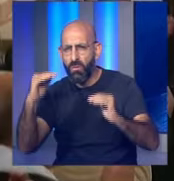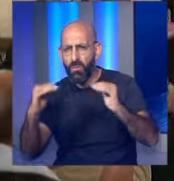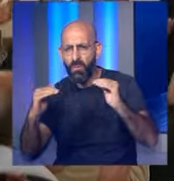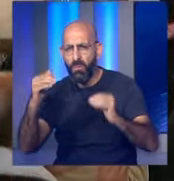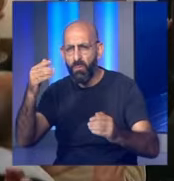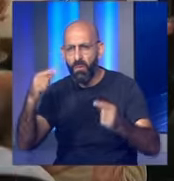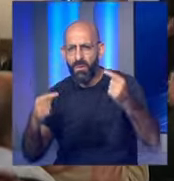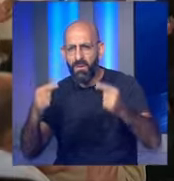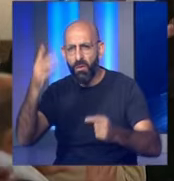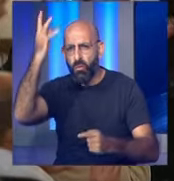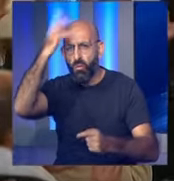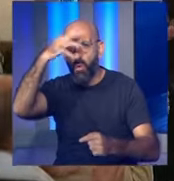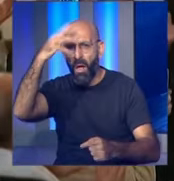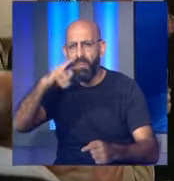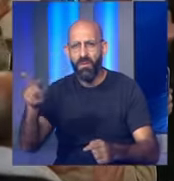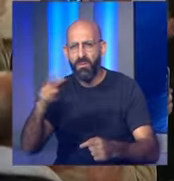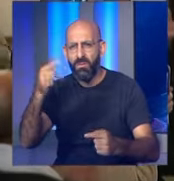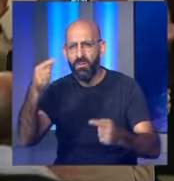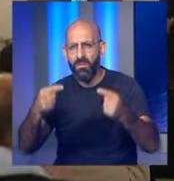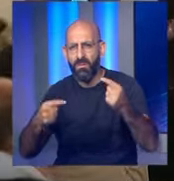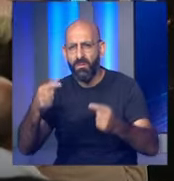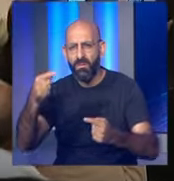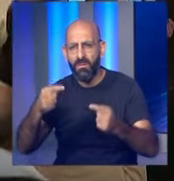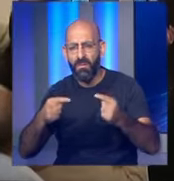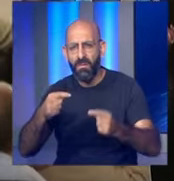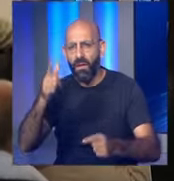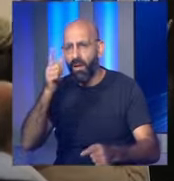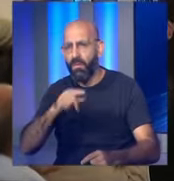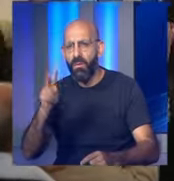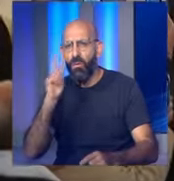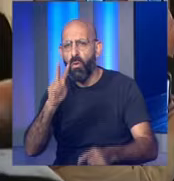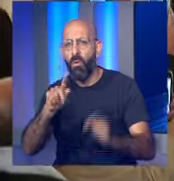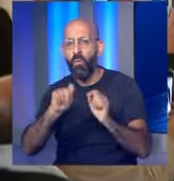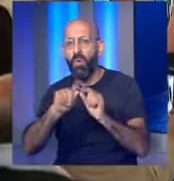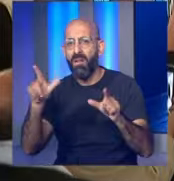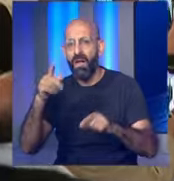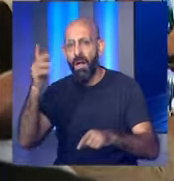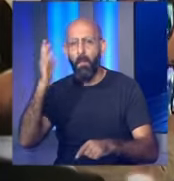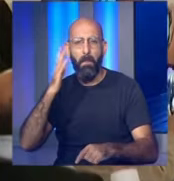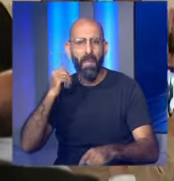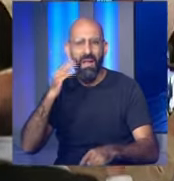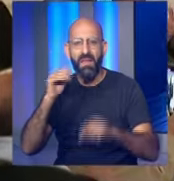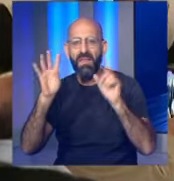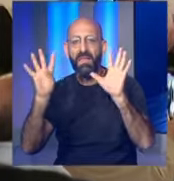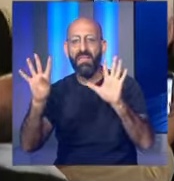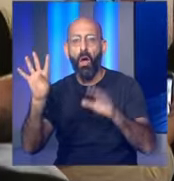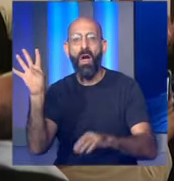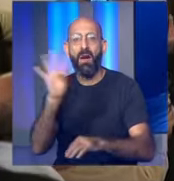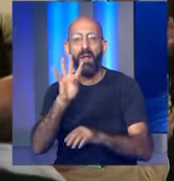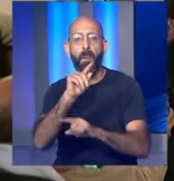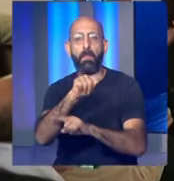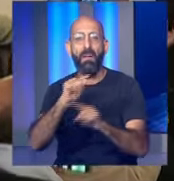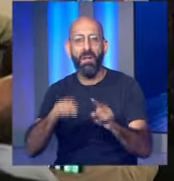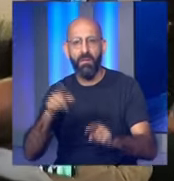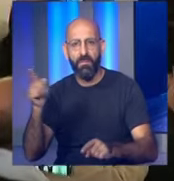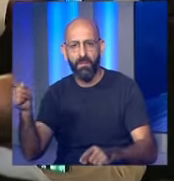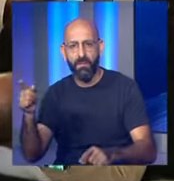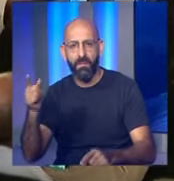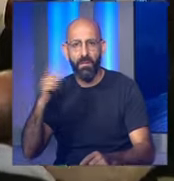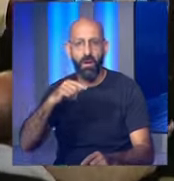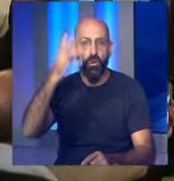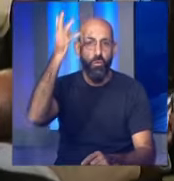الرئاسية الأمريكية كامالا هاريس على نسبة تأييد أعلى مقابل منافسها الجمهوري دونالد ترامب، وأشار الاستطلاع